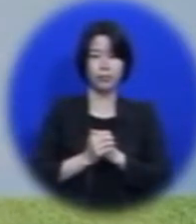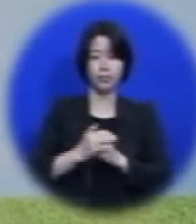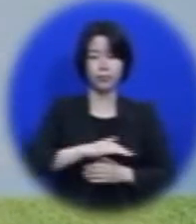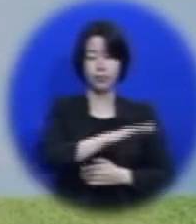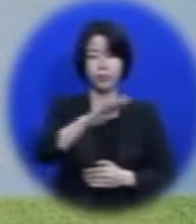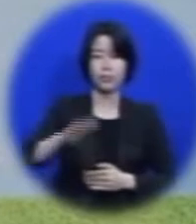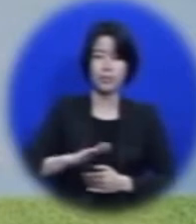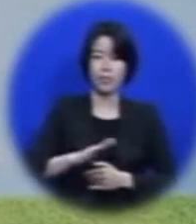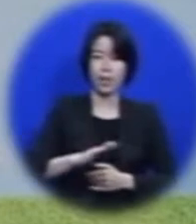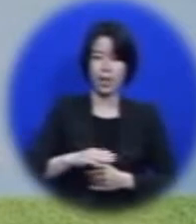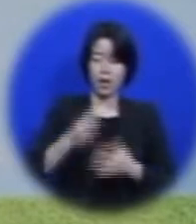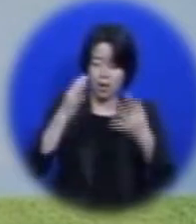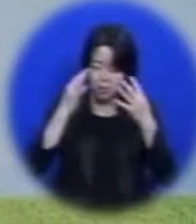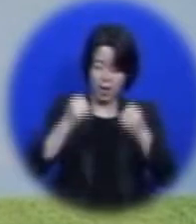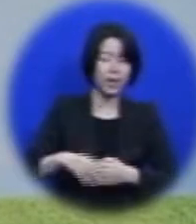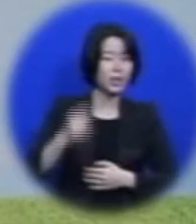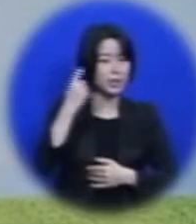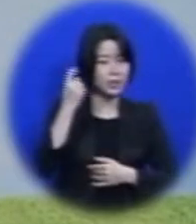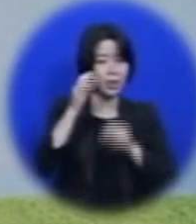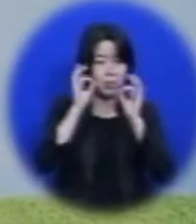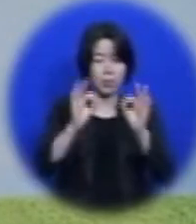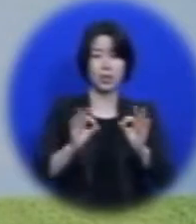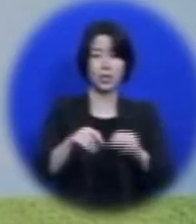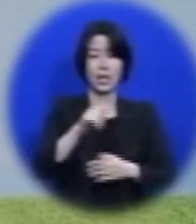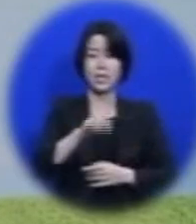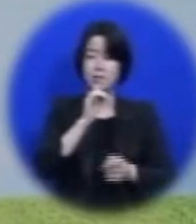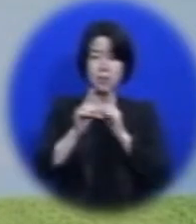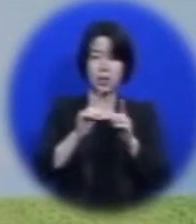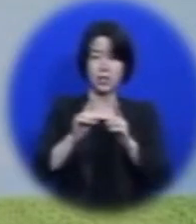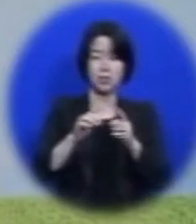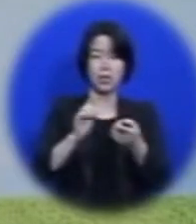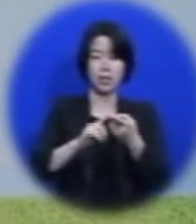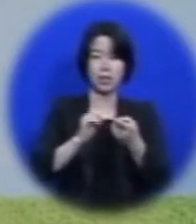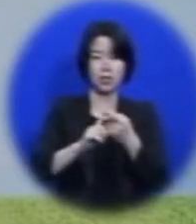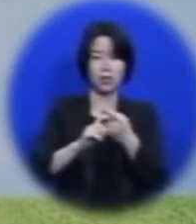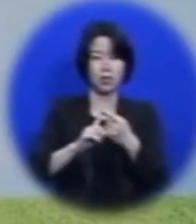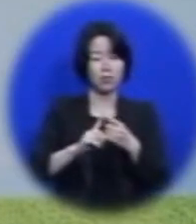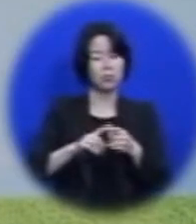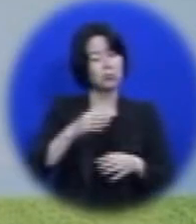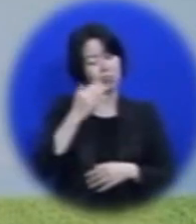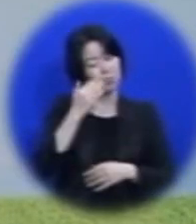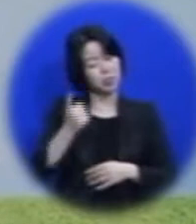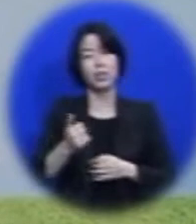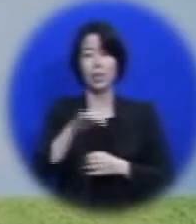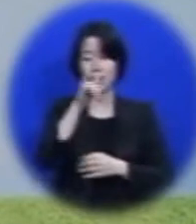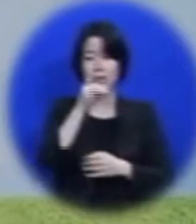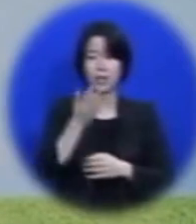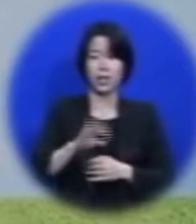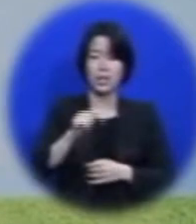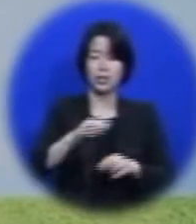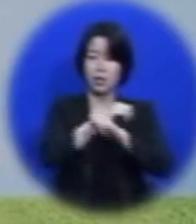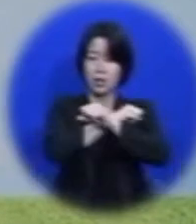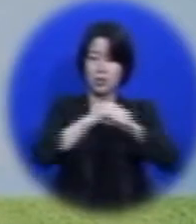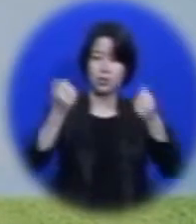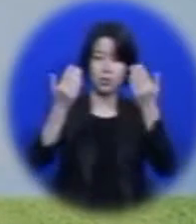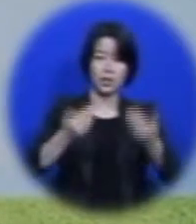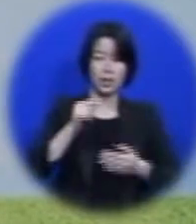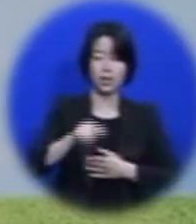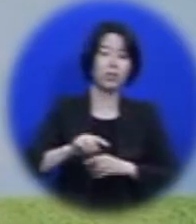우리가 하도 이 말씀을 많이 듣다 보니까 이 말씀에 대해서 둔감해진 것이 있는데 그것은 용서받았다는 게